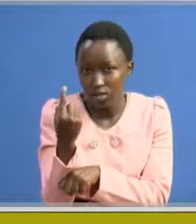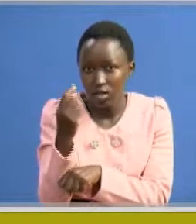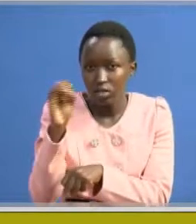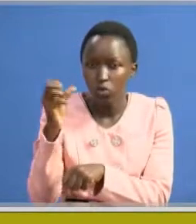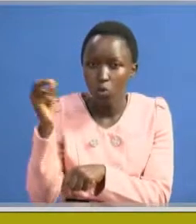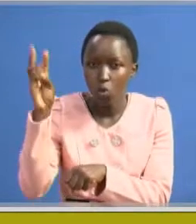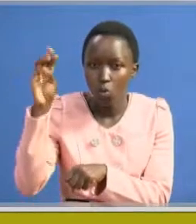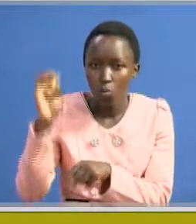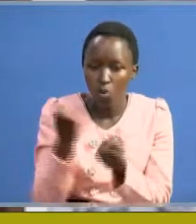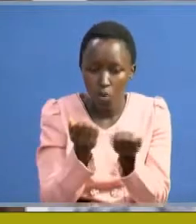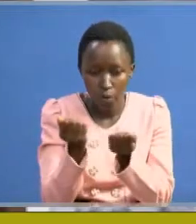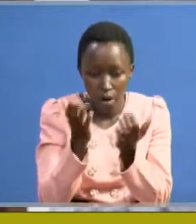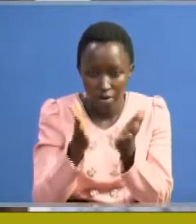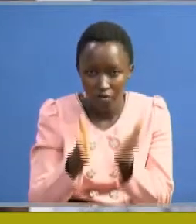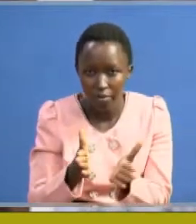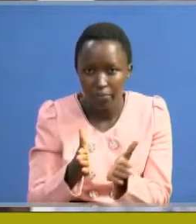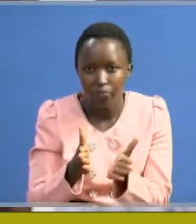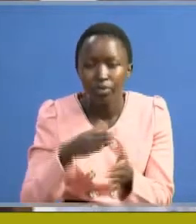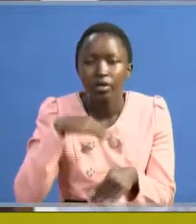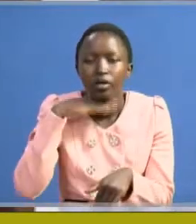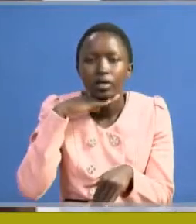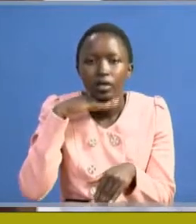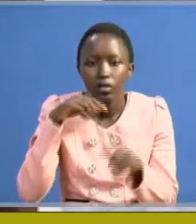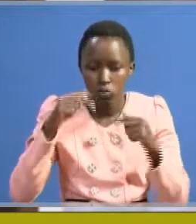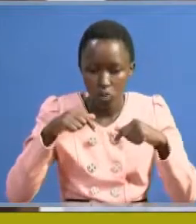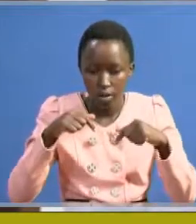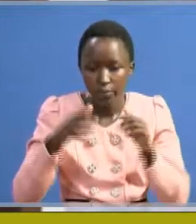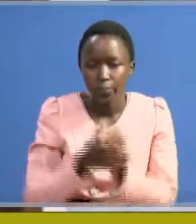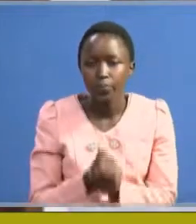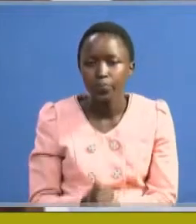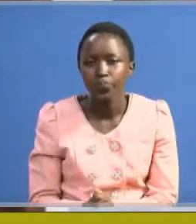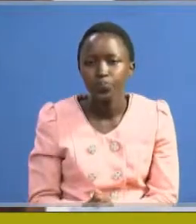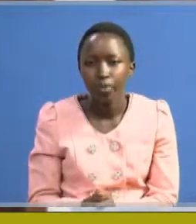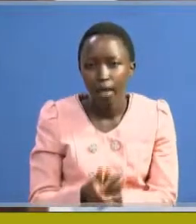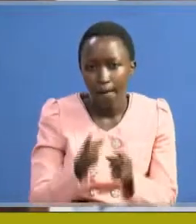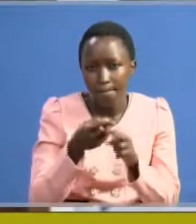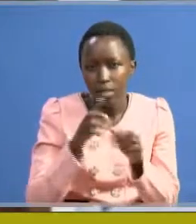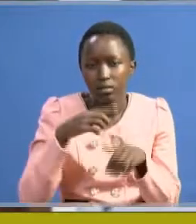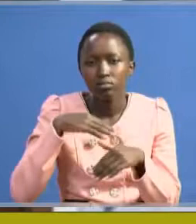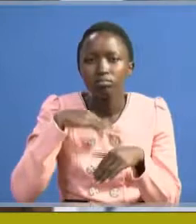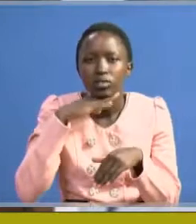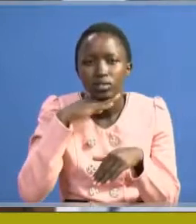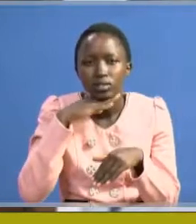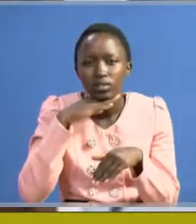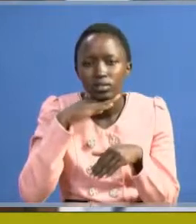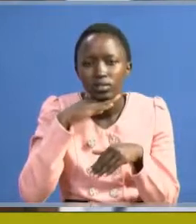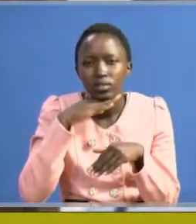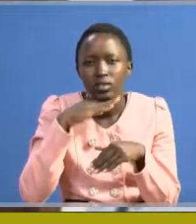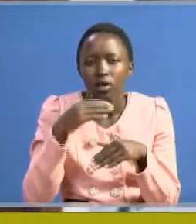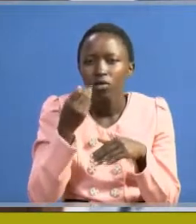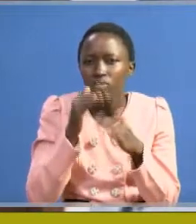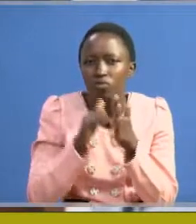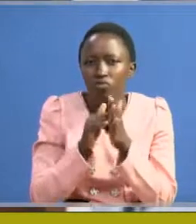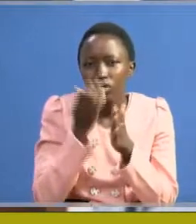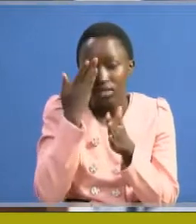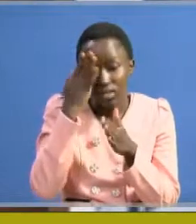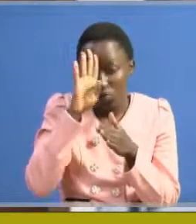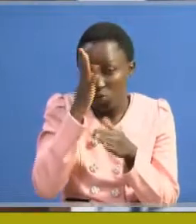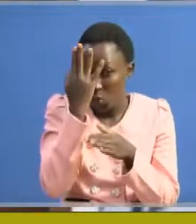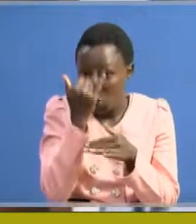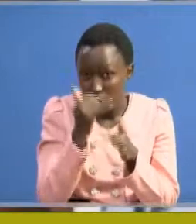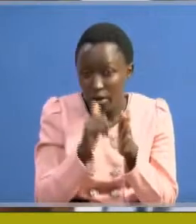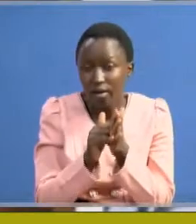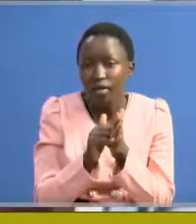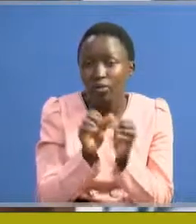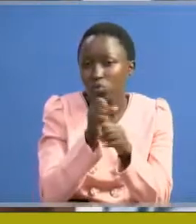Kenyatta kama dereva ameaga dunia hii leo. Hata hivyo, kifo chake kimekuwa pigo kwa wapendo wake, kwani ameaga